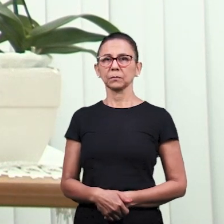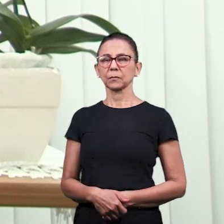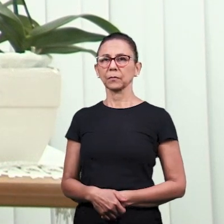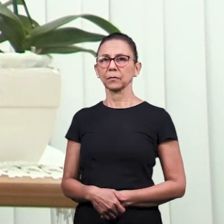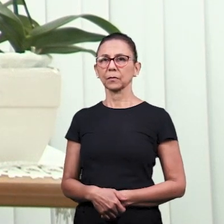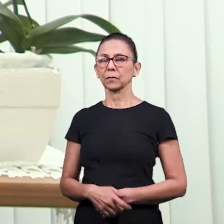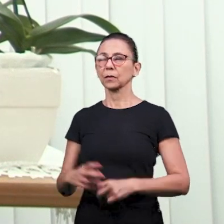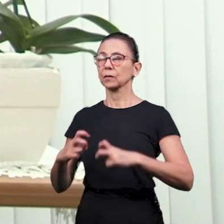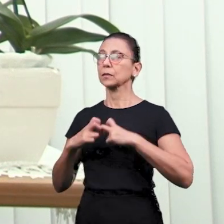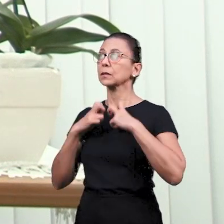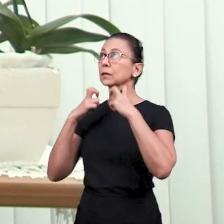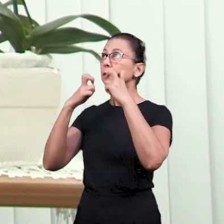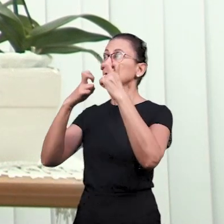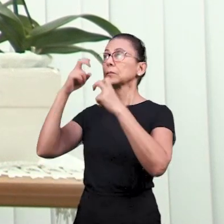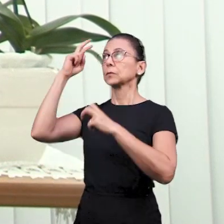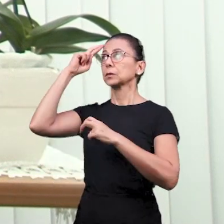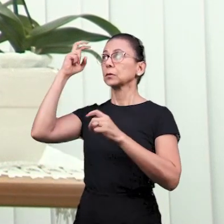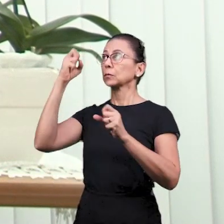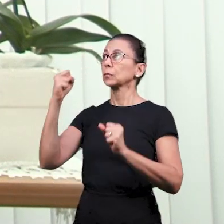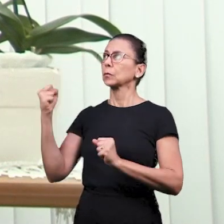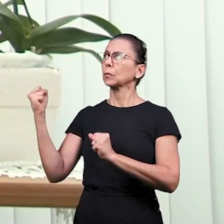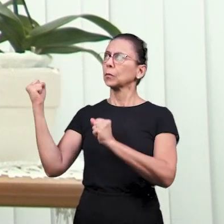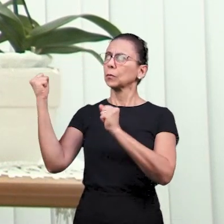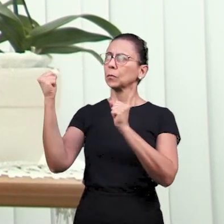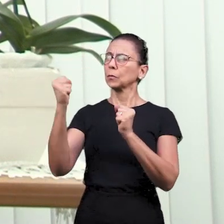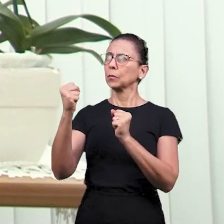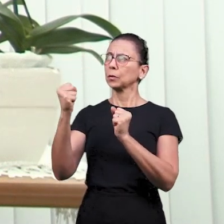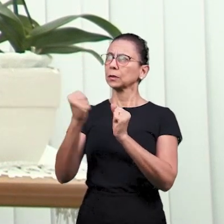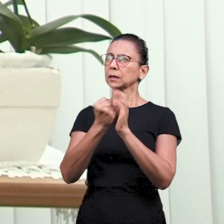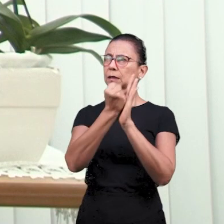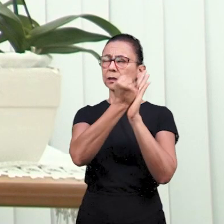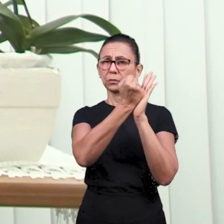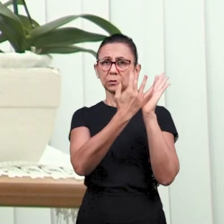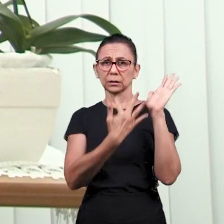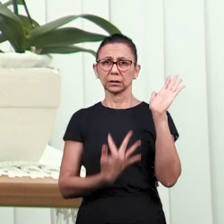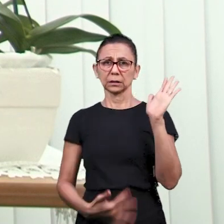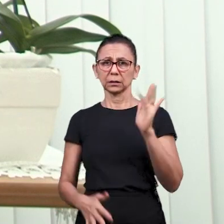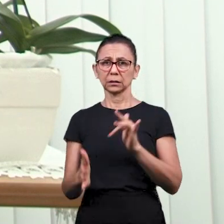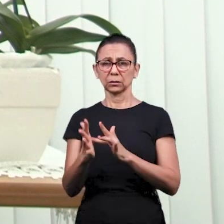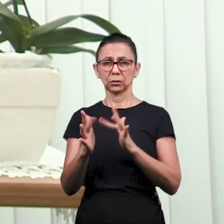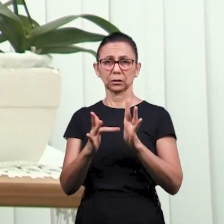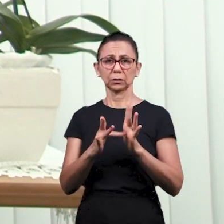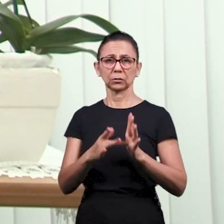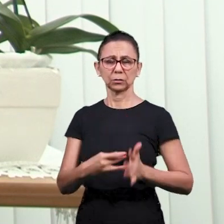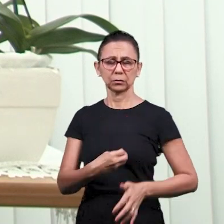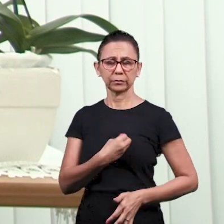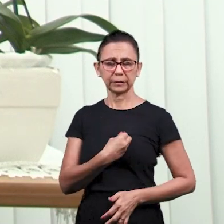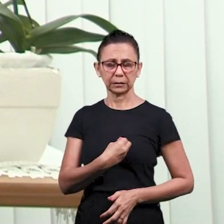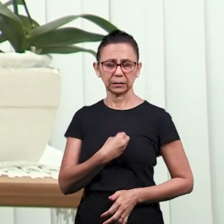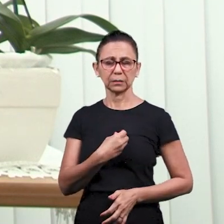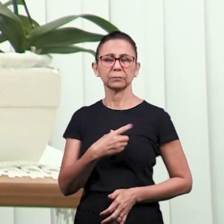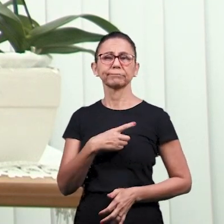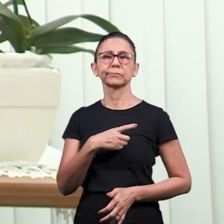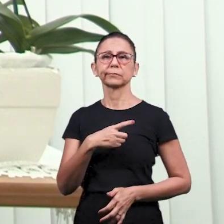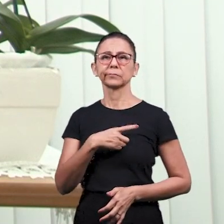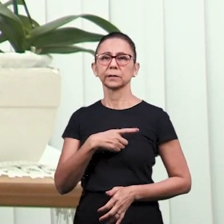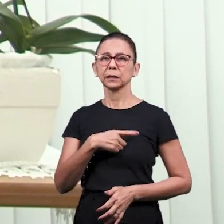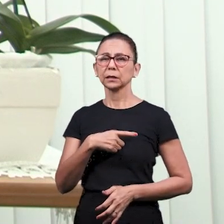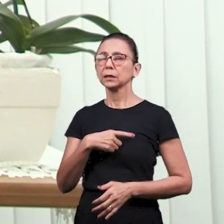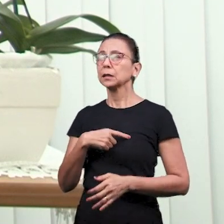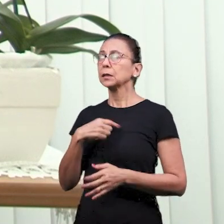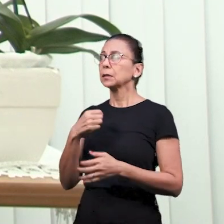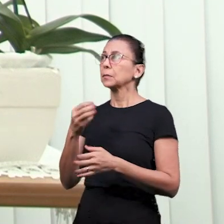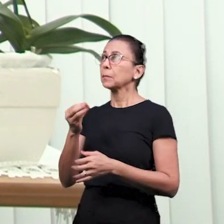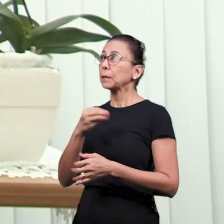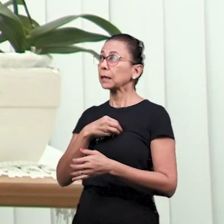Мы взываем к Тебе, Господь, о силе, которая в крови Господа Иисуса. Мы просим у